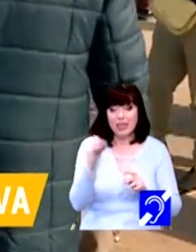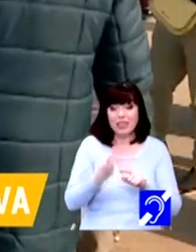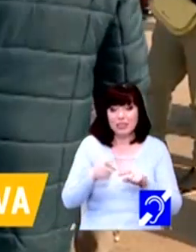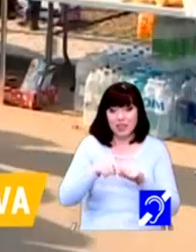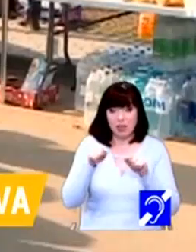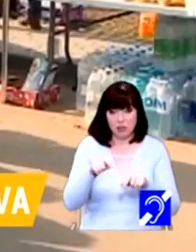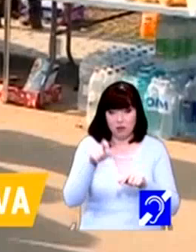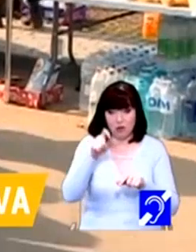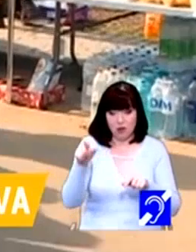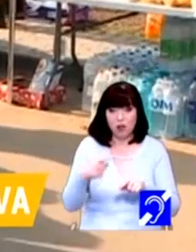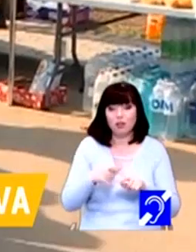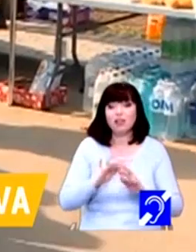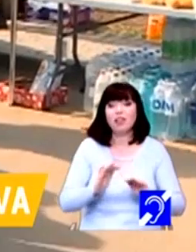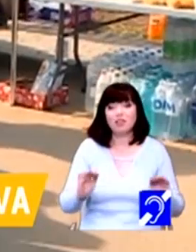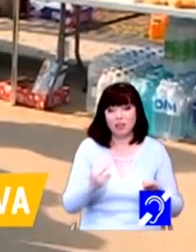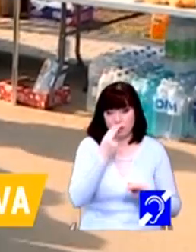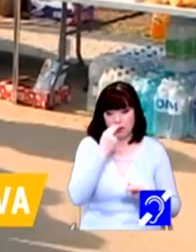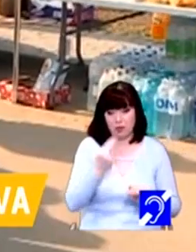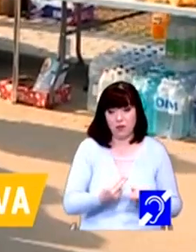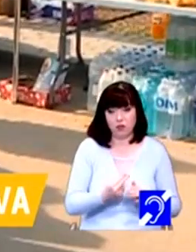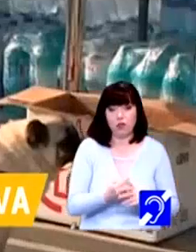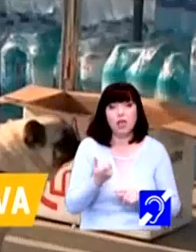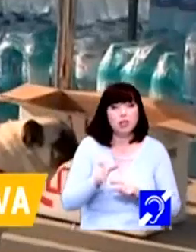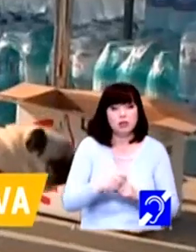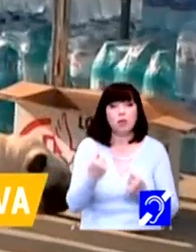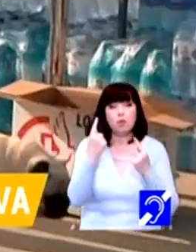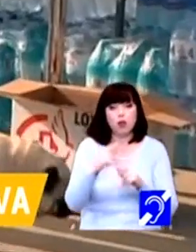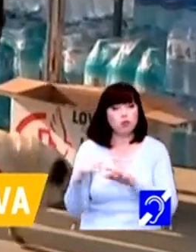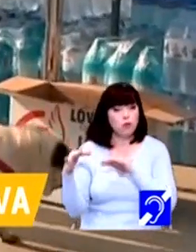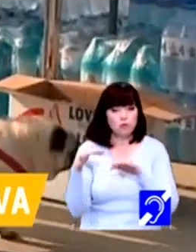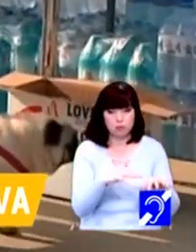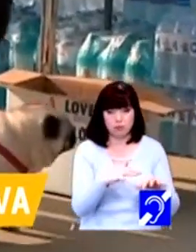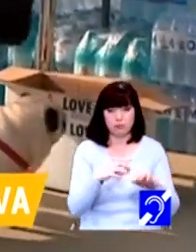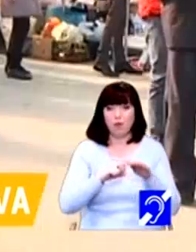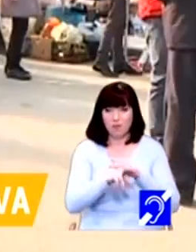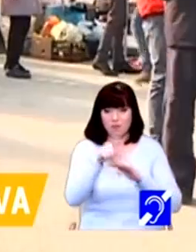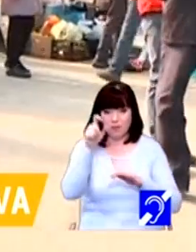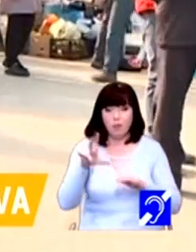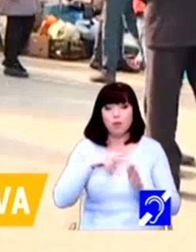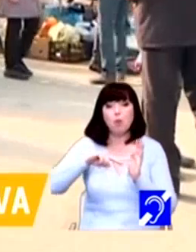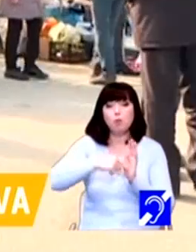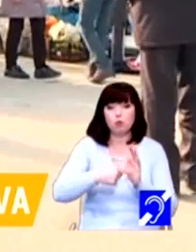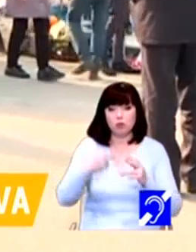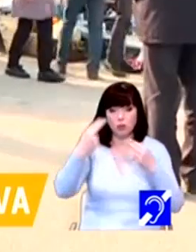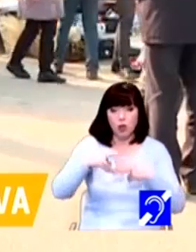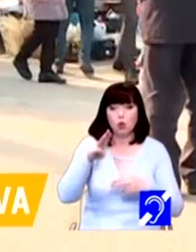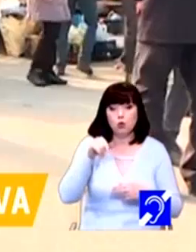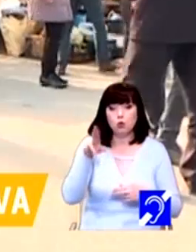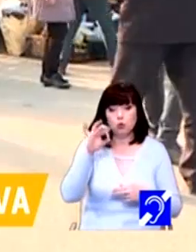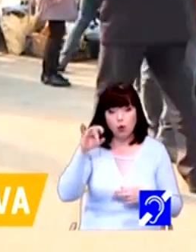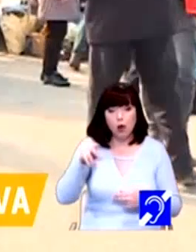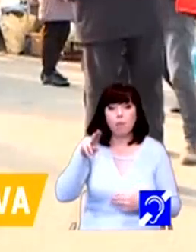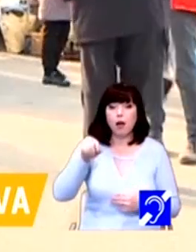aceștia sunt copii minori. Cel mai mare flux de persoane a fost înregistrat la punctele de trecere Tudora,